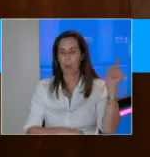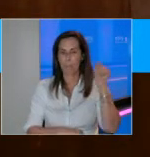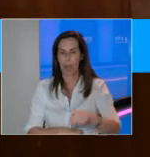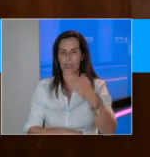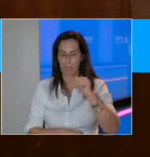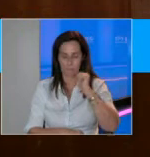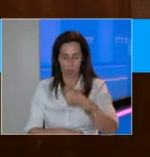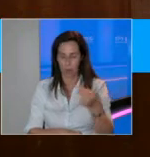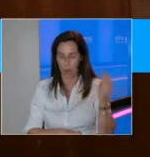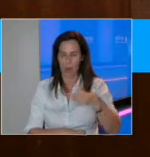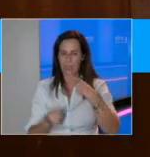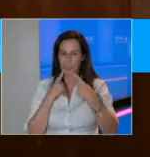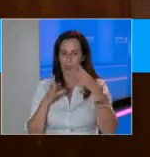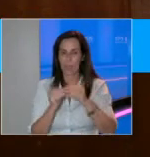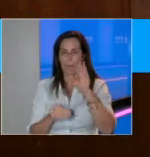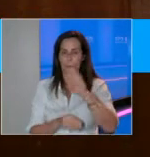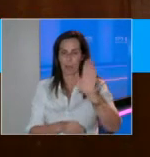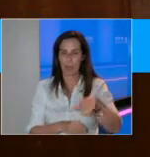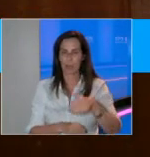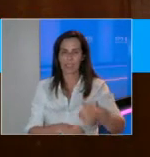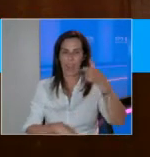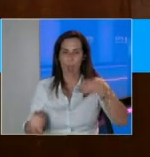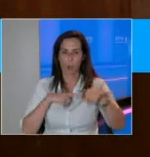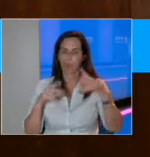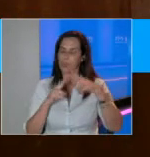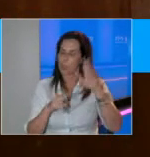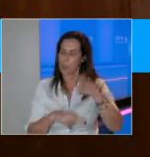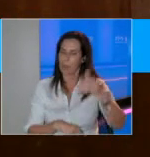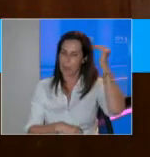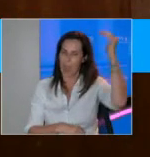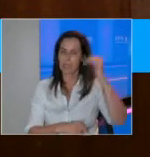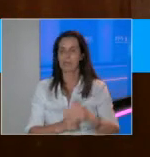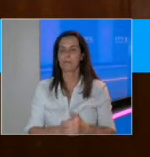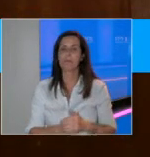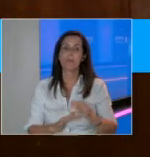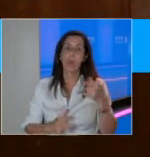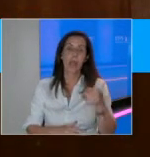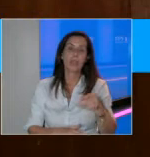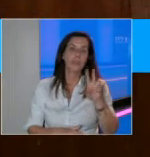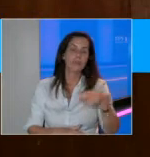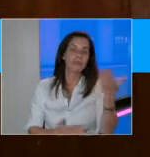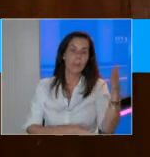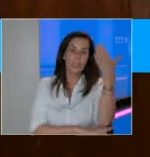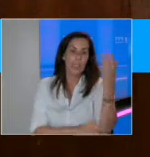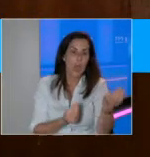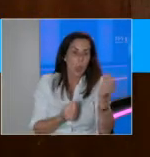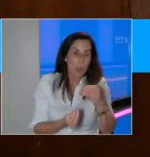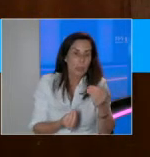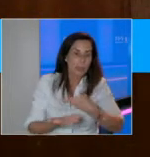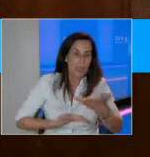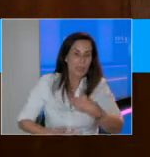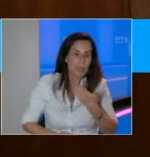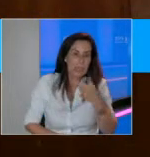פה. הוא מגיע לשיחות גם עם ראש הממשלה וגם עם שר החוץ, יפגש גם ודאי עם בני גנץ. יכול להיות שיש מדינה נוספת בדרך